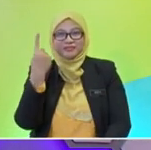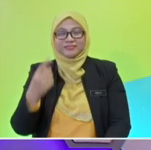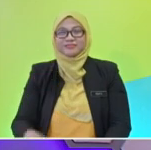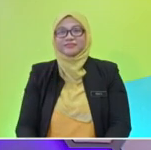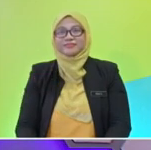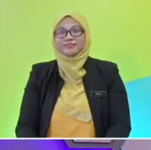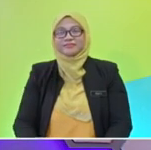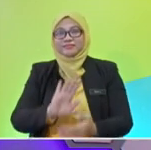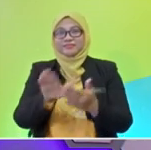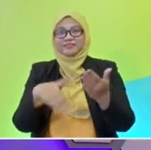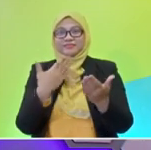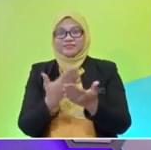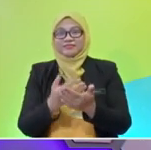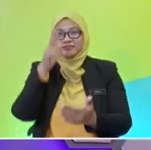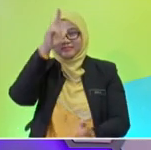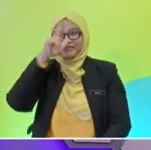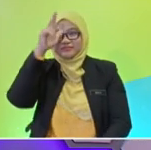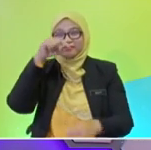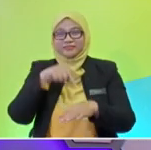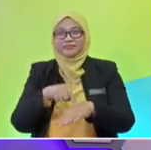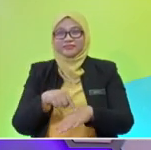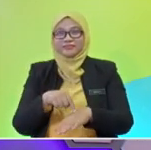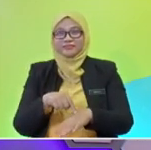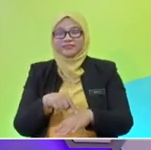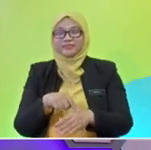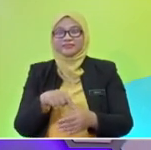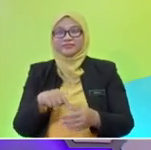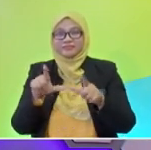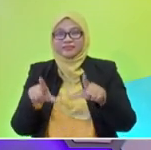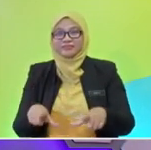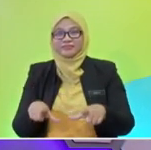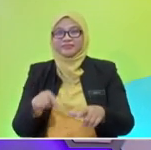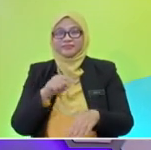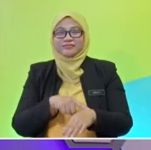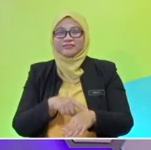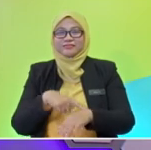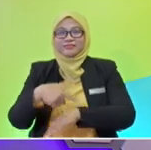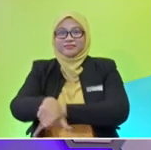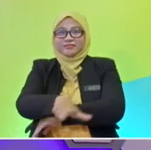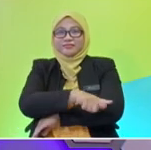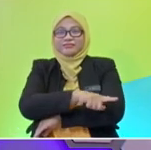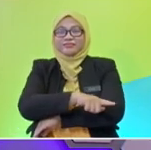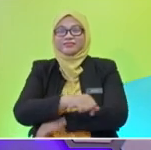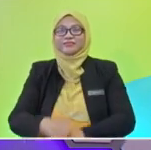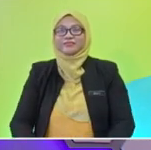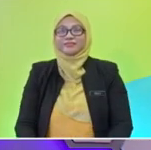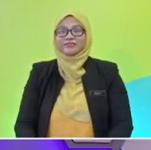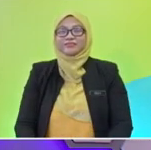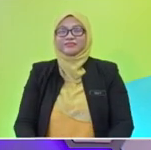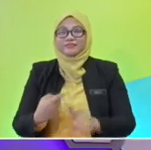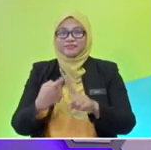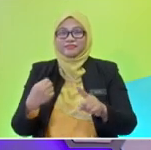semua kerajaan-kerajaan ini pusatnya adalah di pesisir pantai yang manis di berkembang daripada bertepatan kecil menjadi